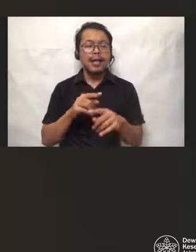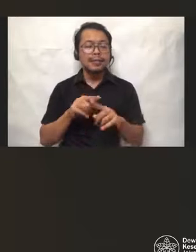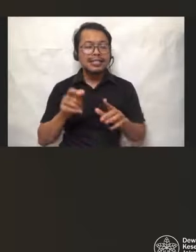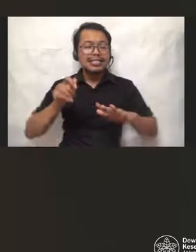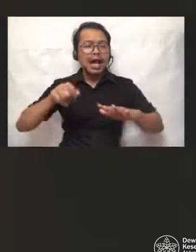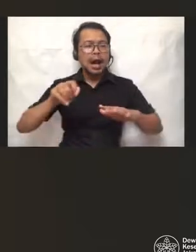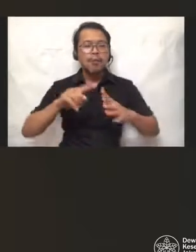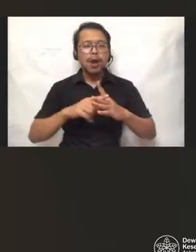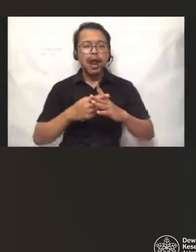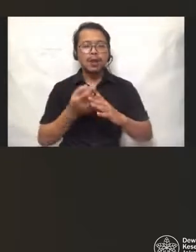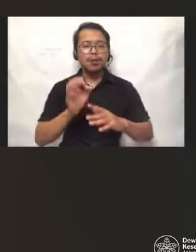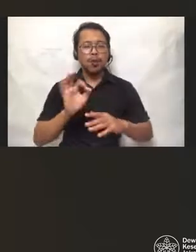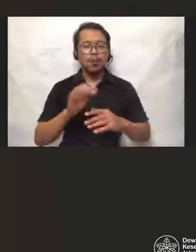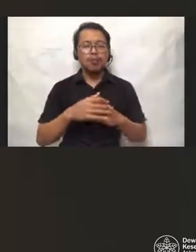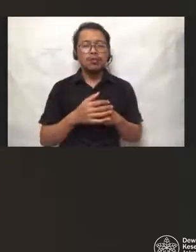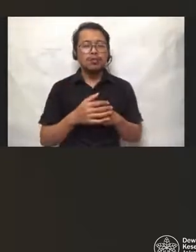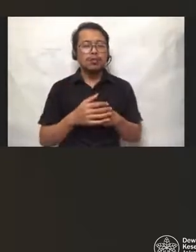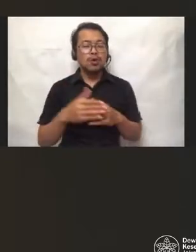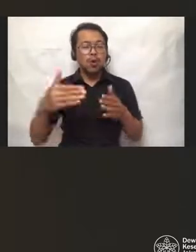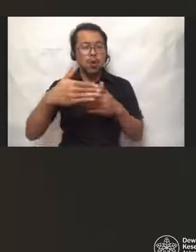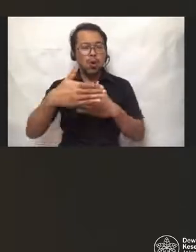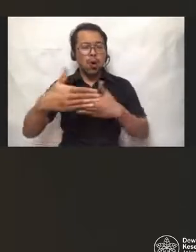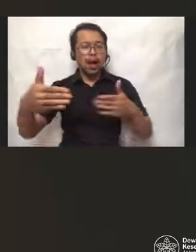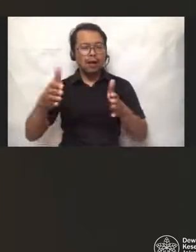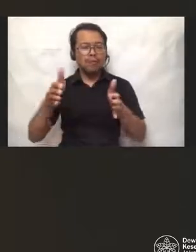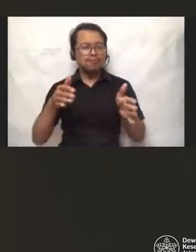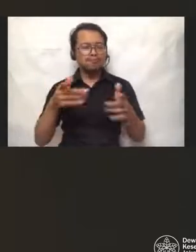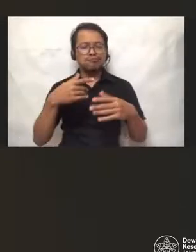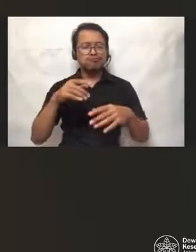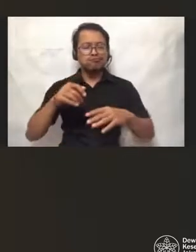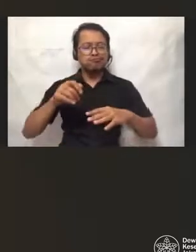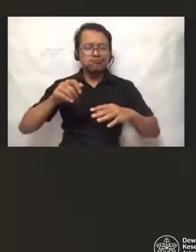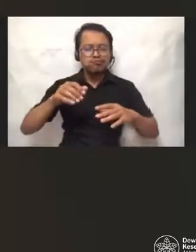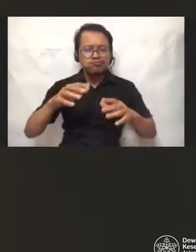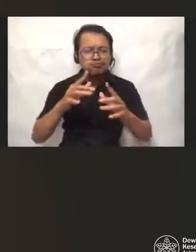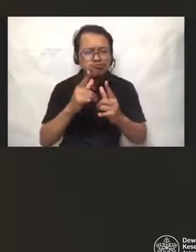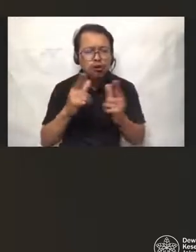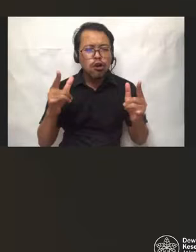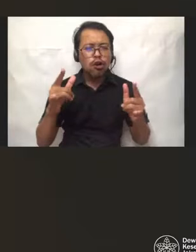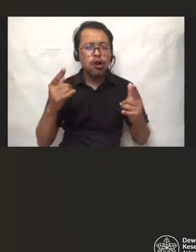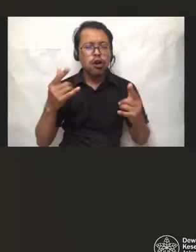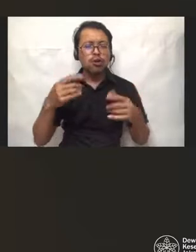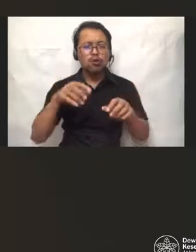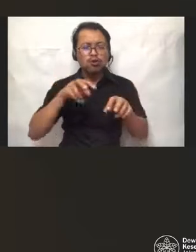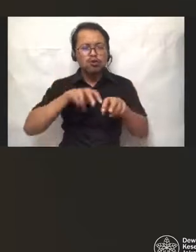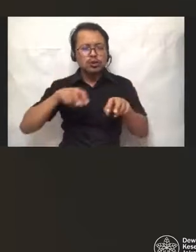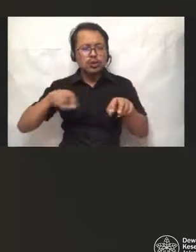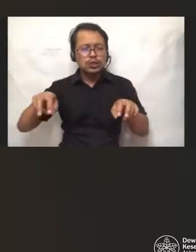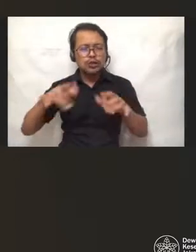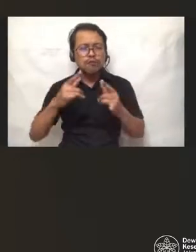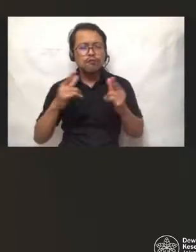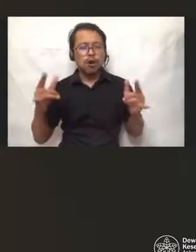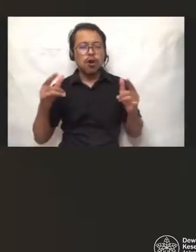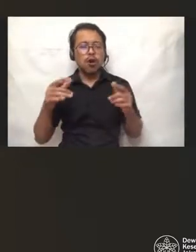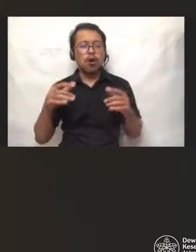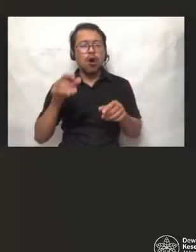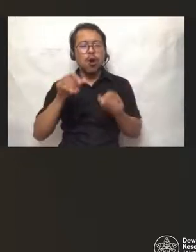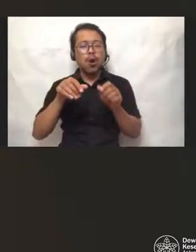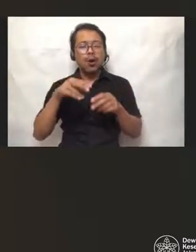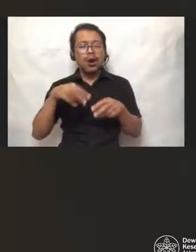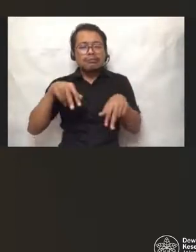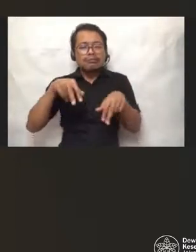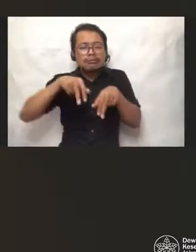Ruang pengadilan sudah penuh sesak, semua kursi terisi, dan sebagian besar pengunjung terpaksa berdiri